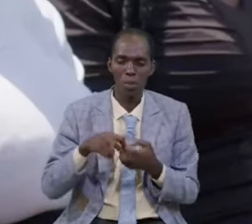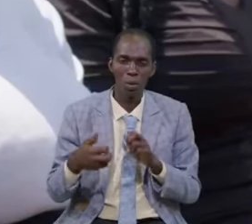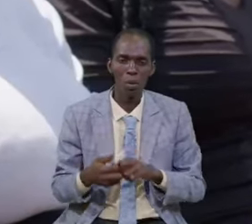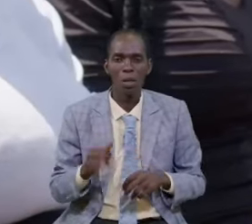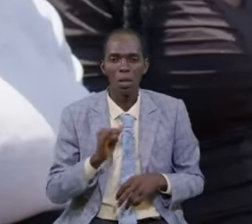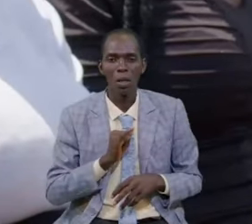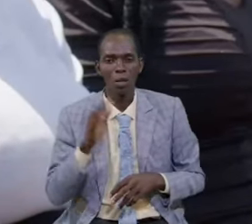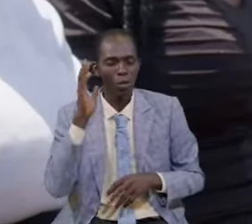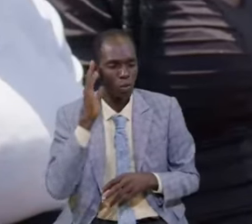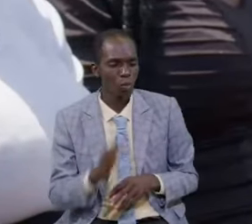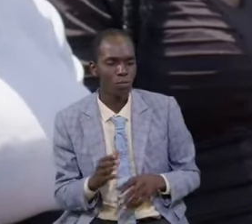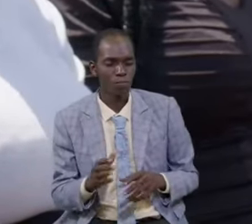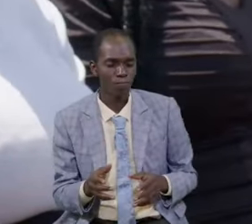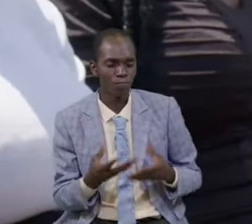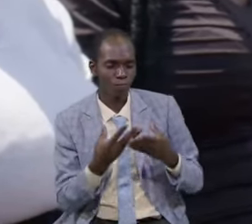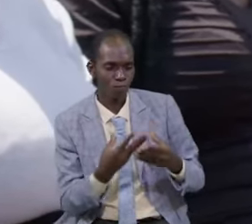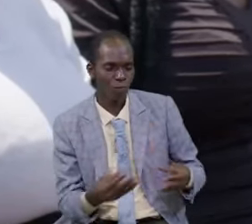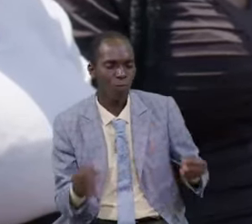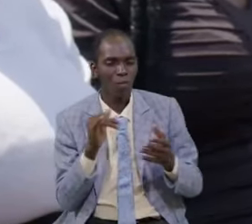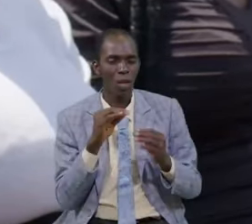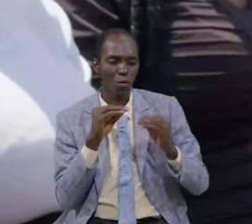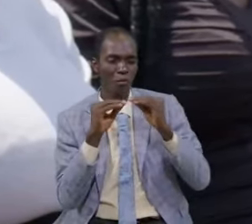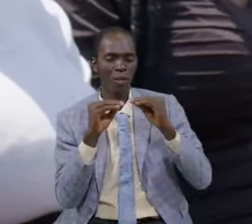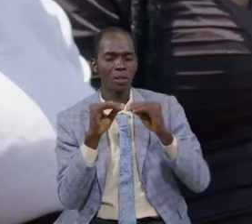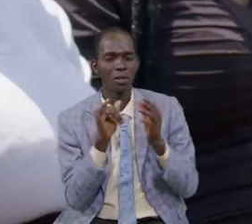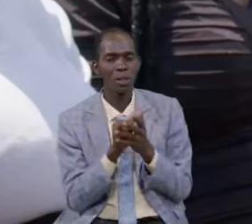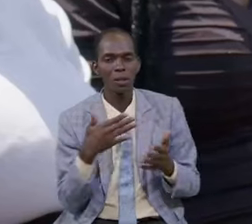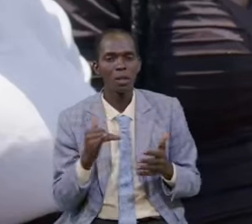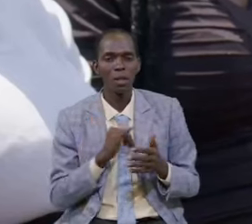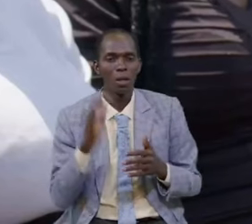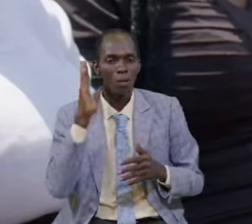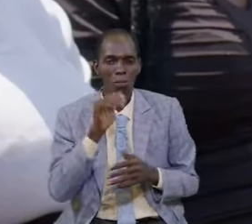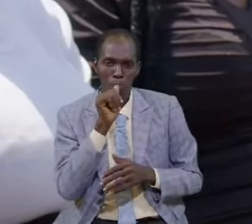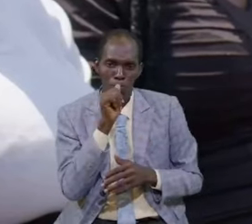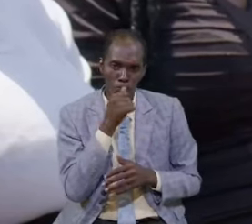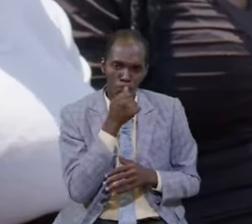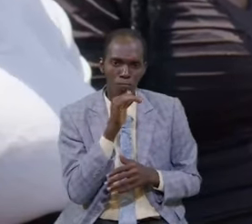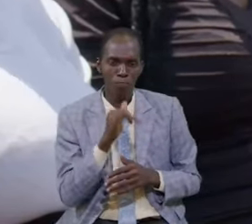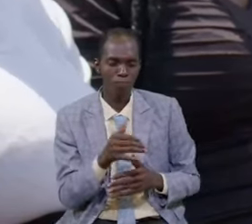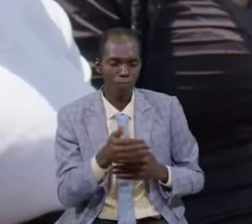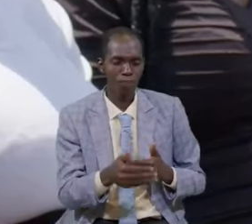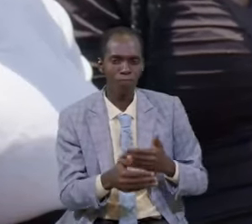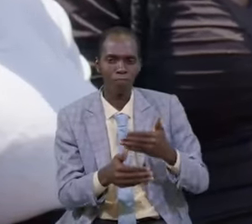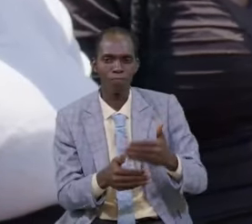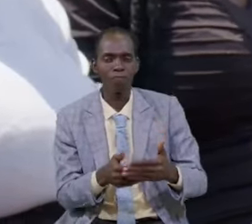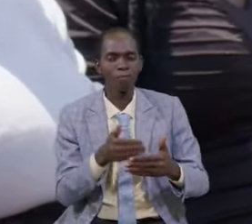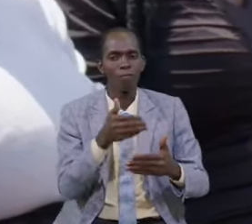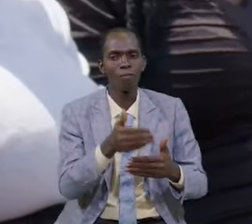Je vais vraiment réparer ce filet. Je vais faire cette chose patiemment. Tu avances. Tu vas